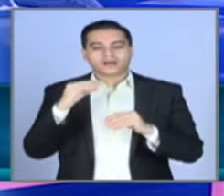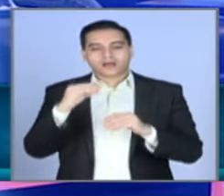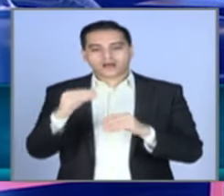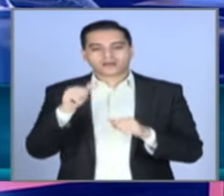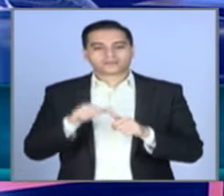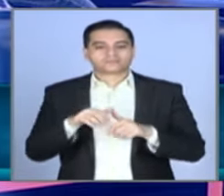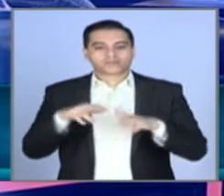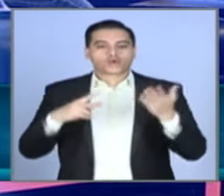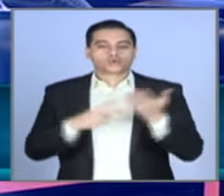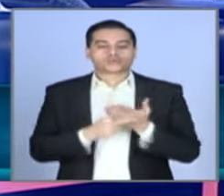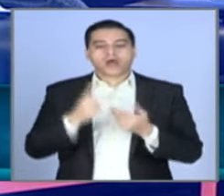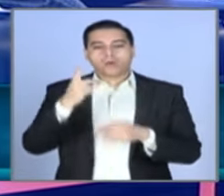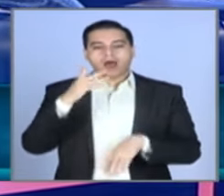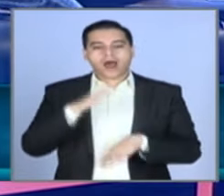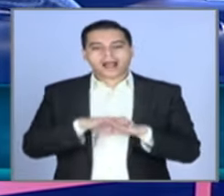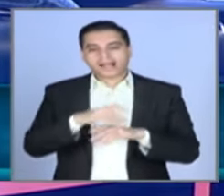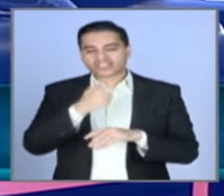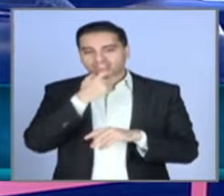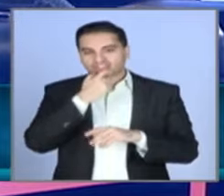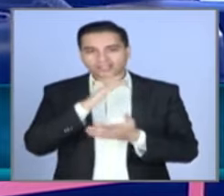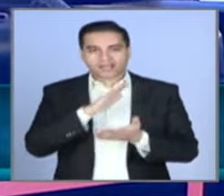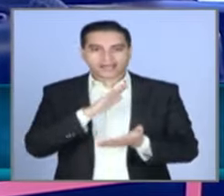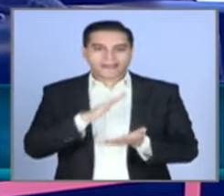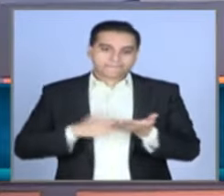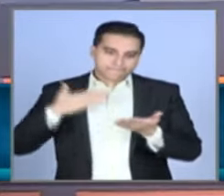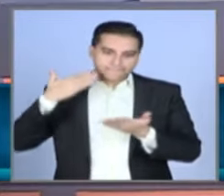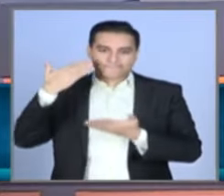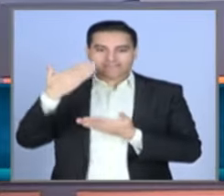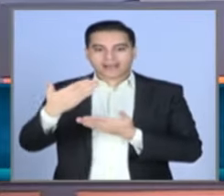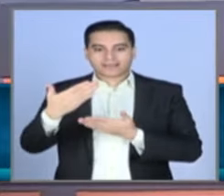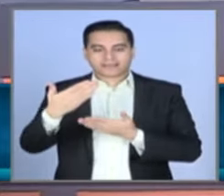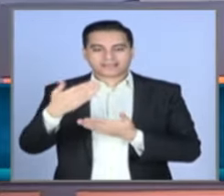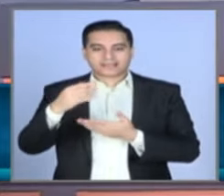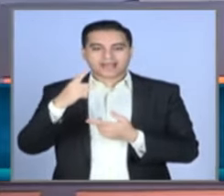اتنشرت النسخة الأولى باللغة الإنجليزية